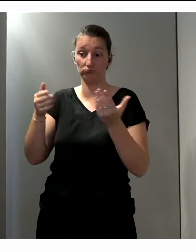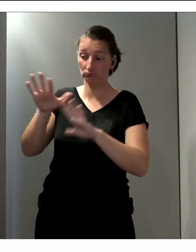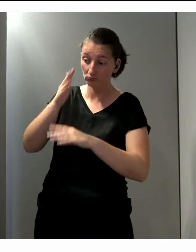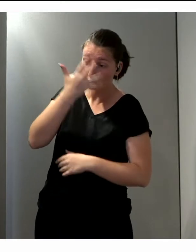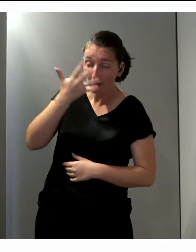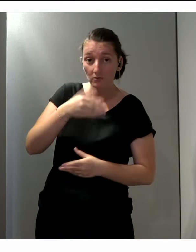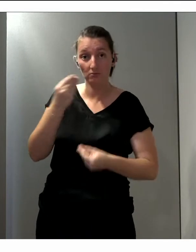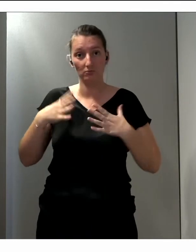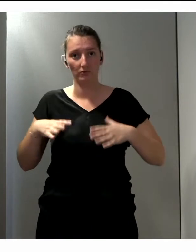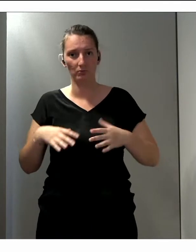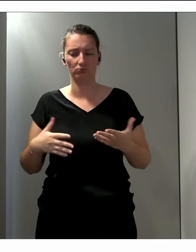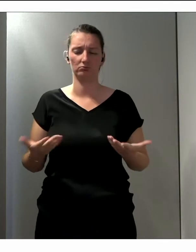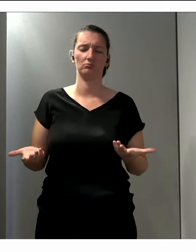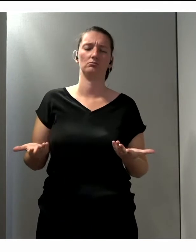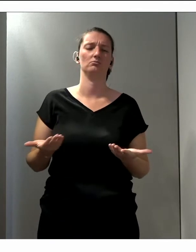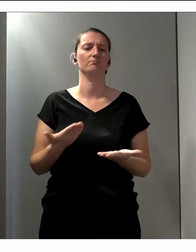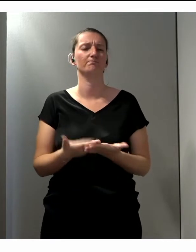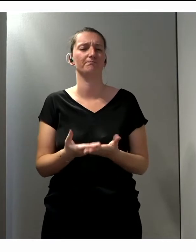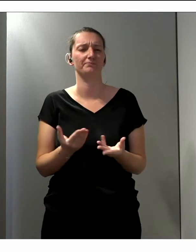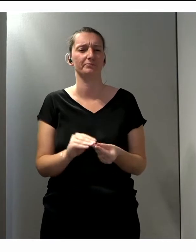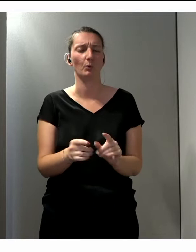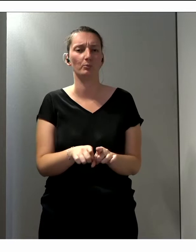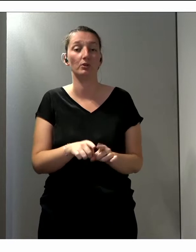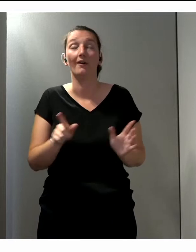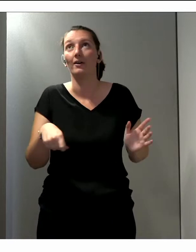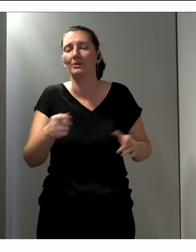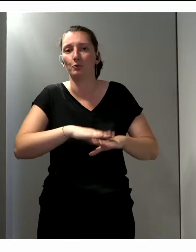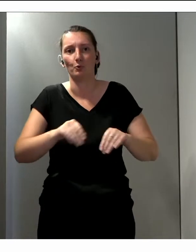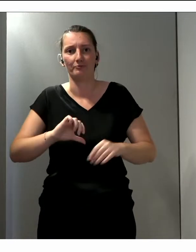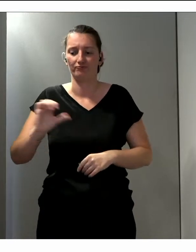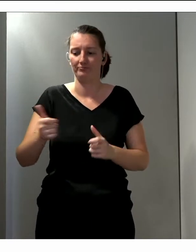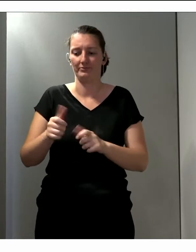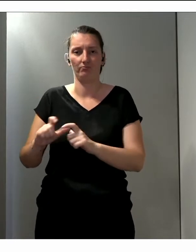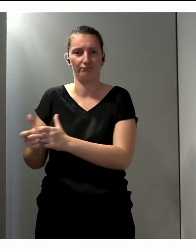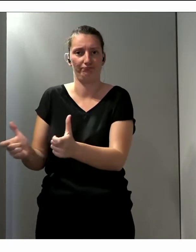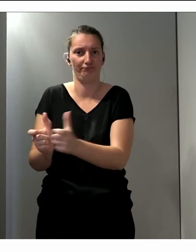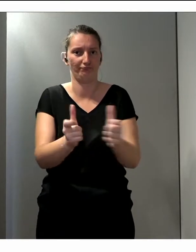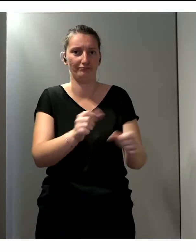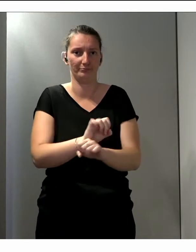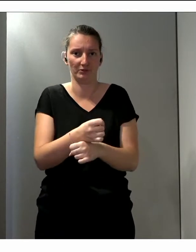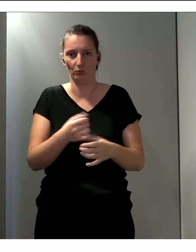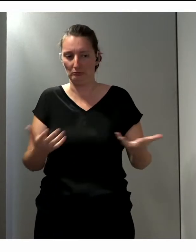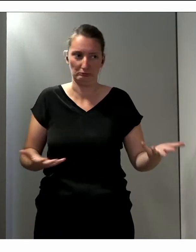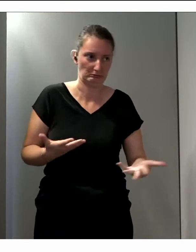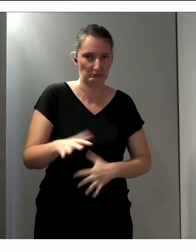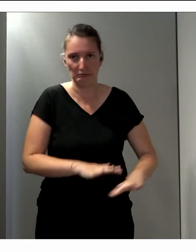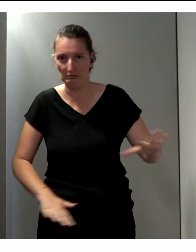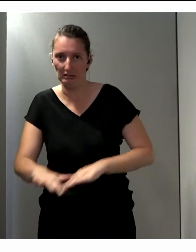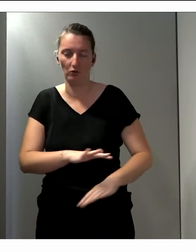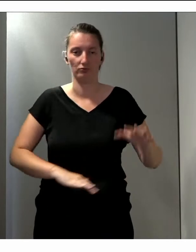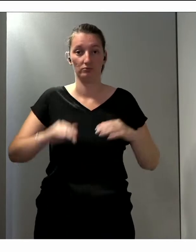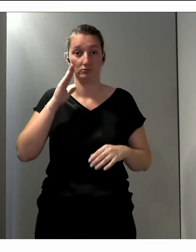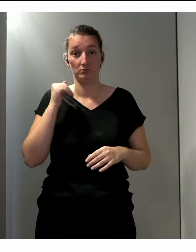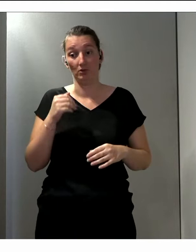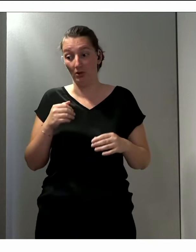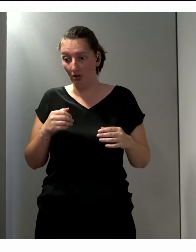Ça, c'est quelque chose qu'on voit quand même souvent. Et bon, alors, effectivement, les établissements font ce qu'ils peuvent. Donc, quand ils trouvent effectivement un co-détenu qui accepte au moins de faire le ménage,